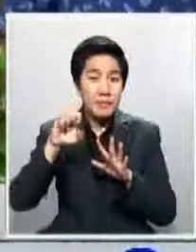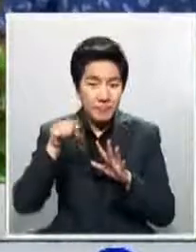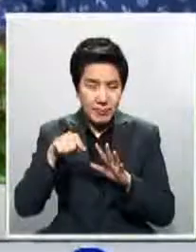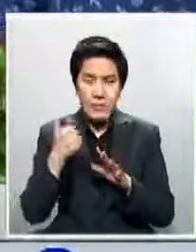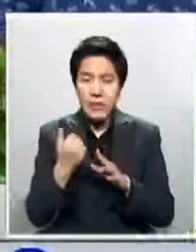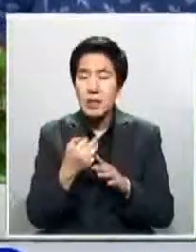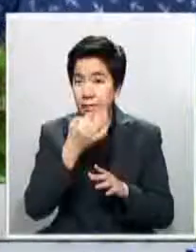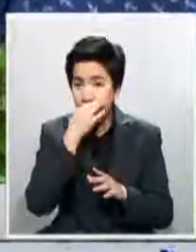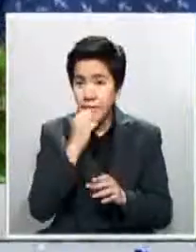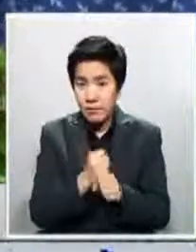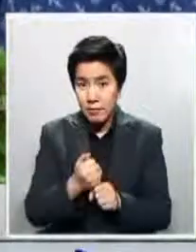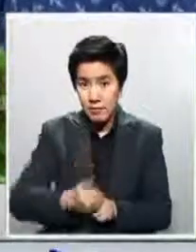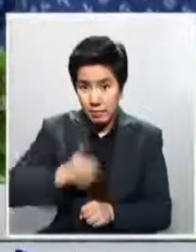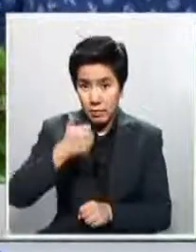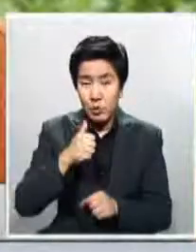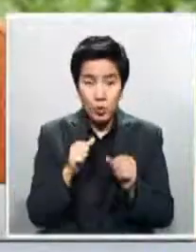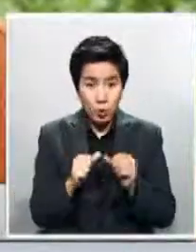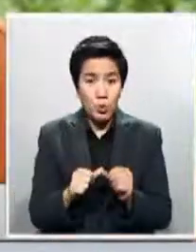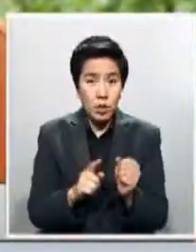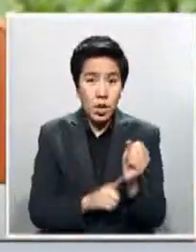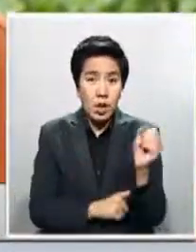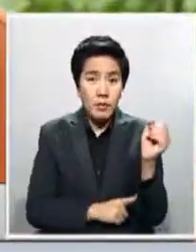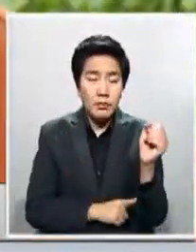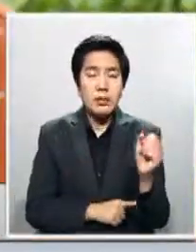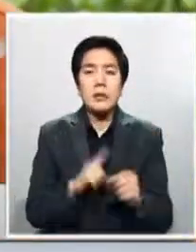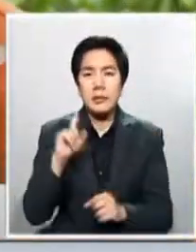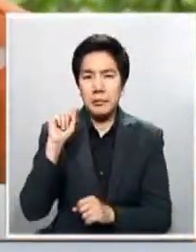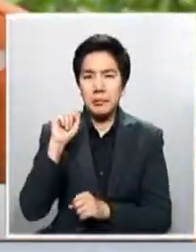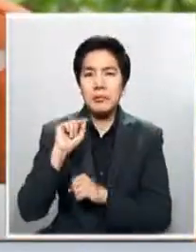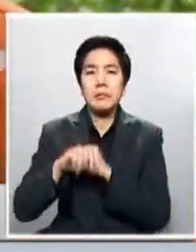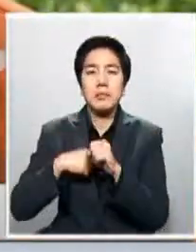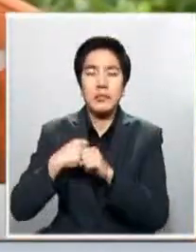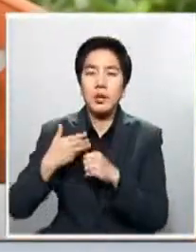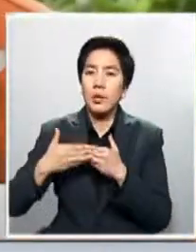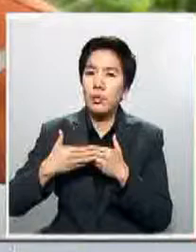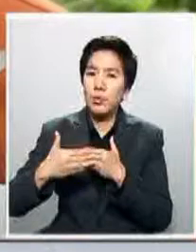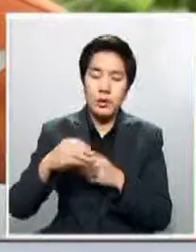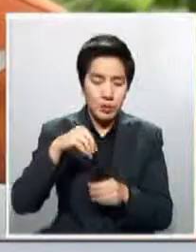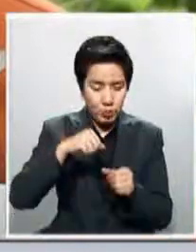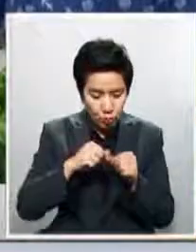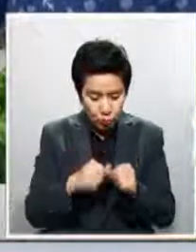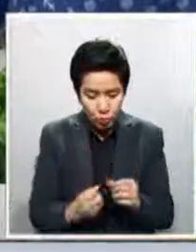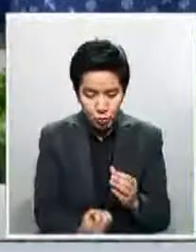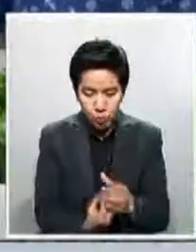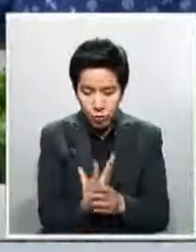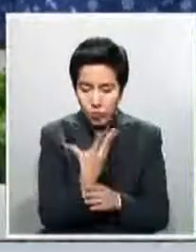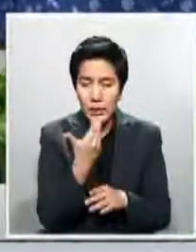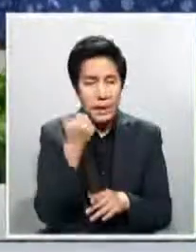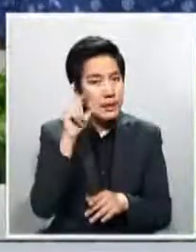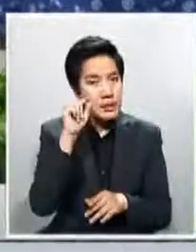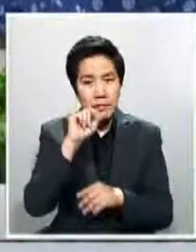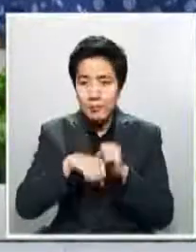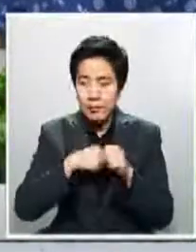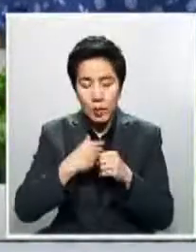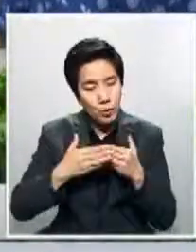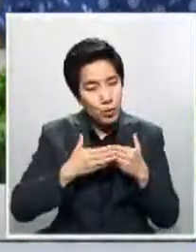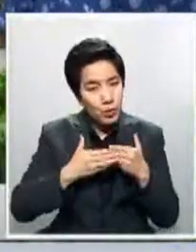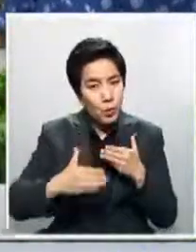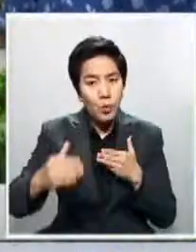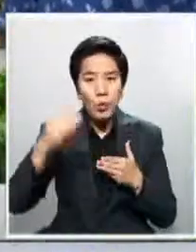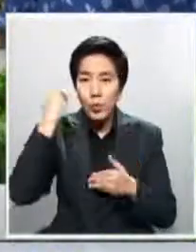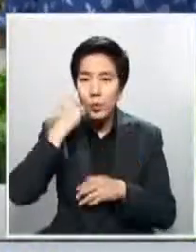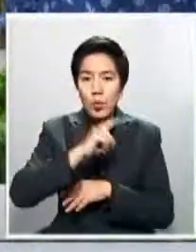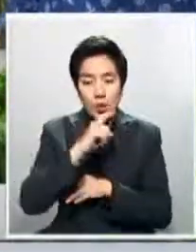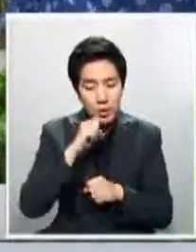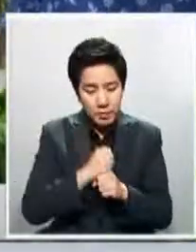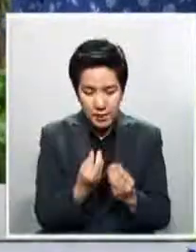ดีครับ มันอยู่ได้นานไหมคะ 20ปีได้ครับ ปลูกครั้งเดียวเก็บได้20ปี ครับ มันมีออกดอกไหมเก็บทุกวันเลยเหรอ นี่ไงด